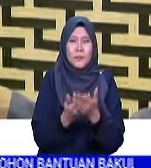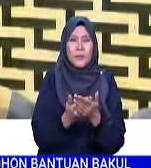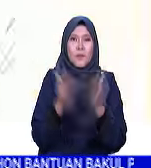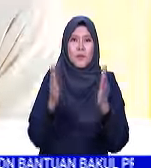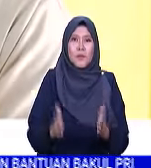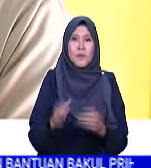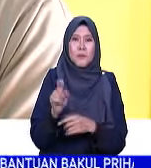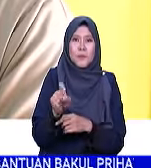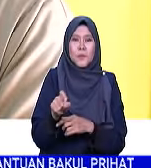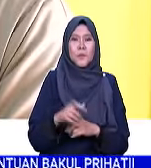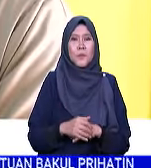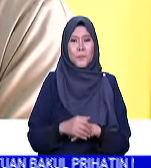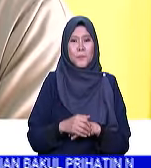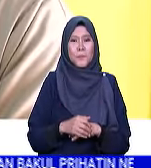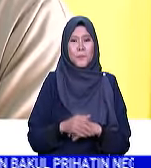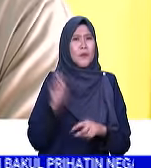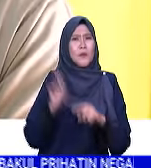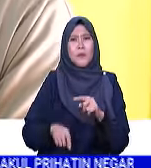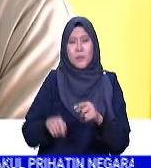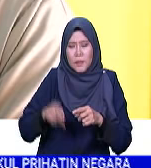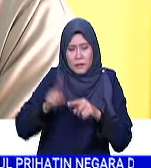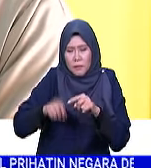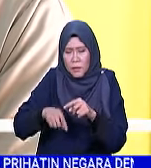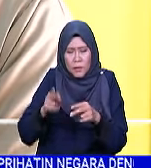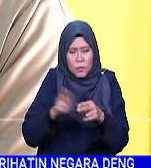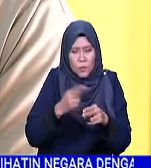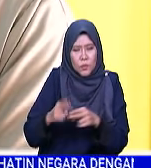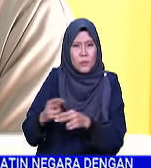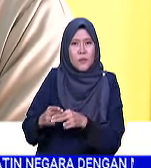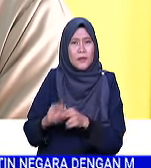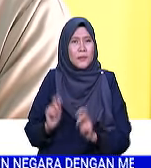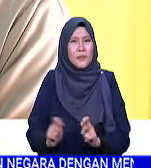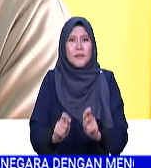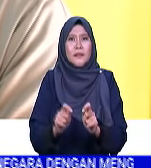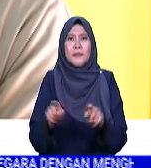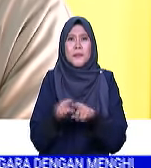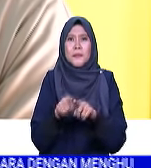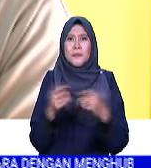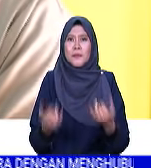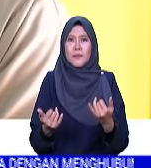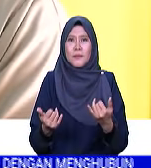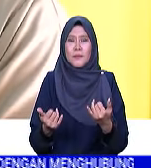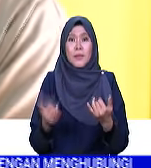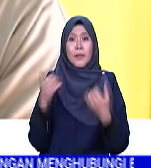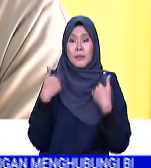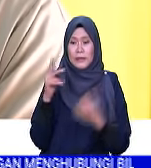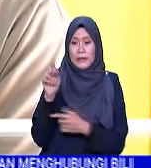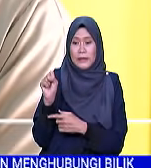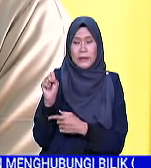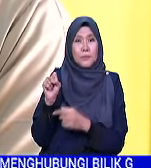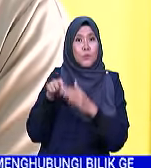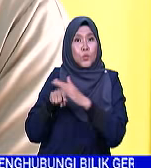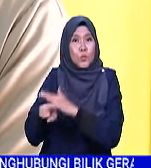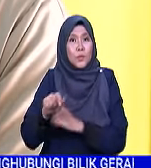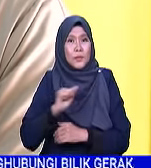yang memerlukan. Tak boleh mengambil jalan pintas, mengambil satu tindakan yang macam sekarang ni ada kes bunuh diri